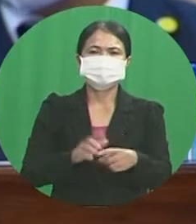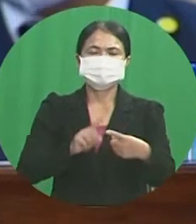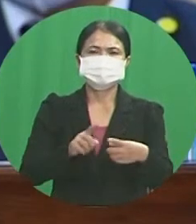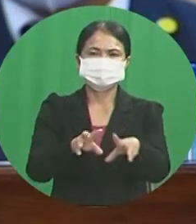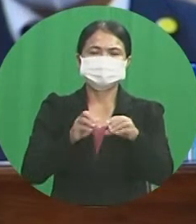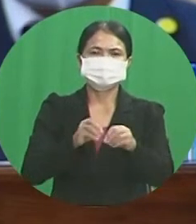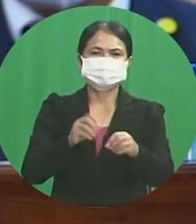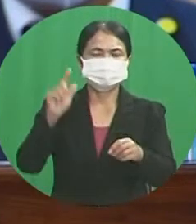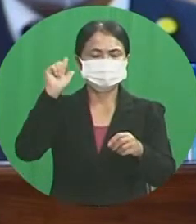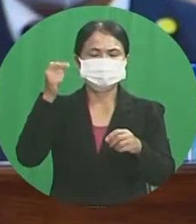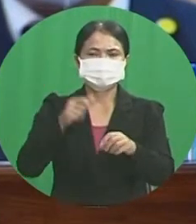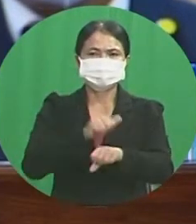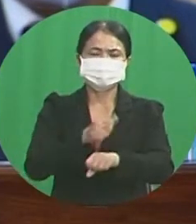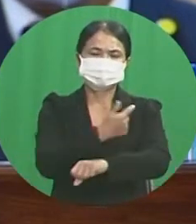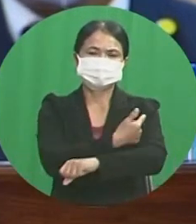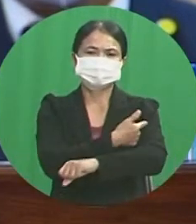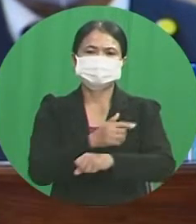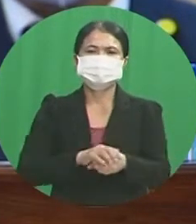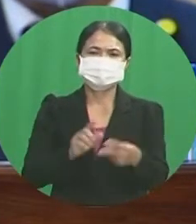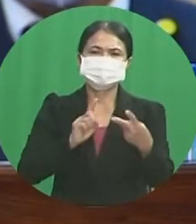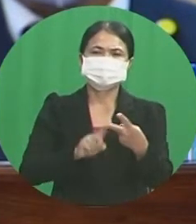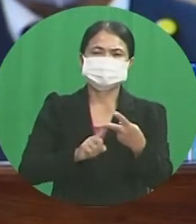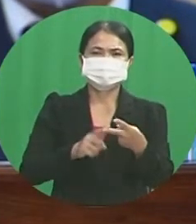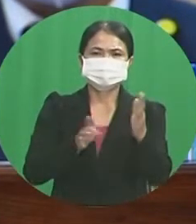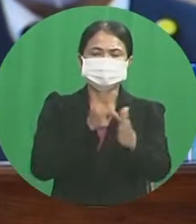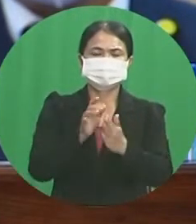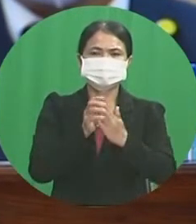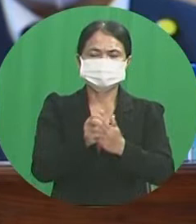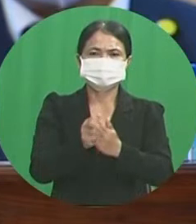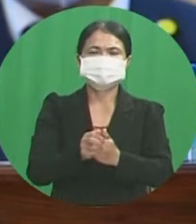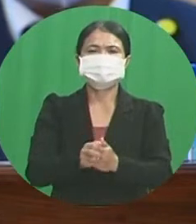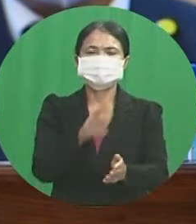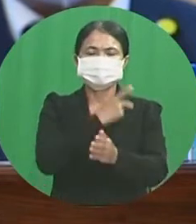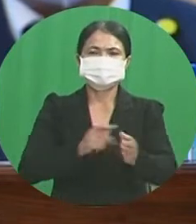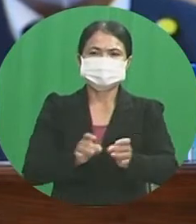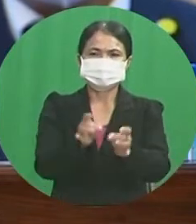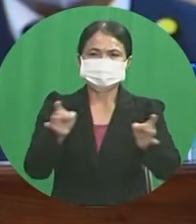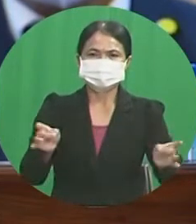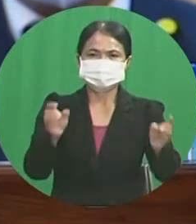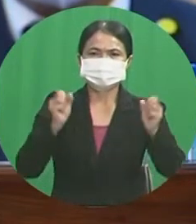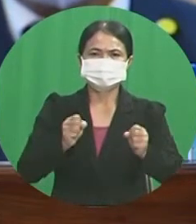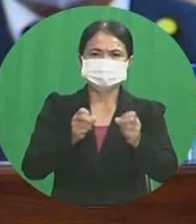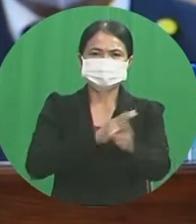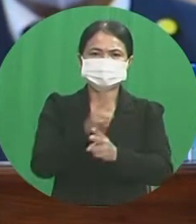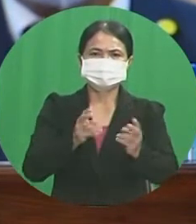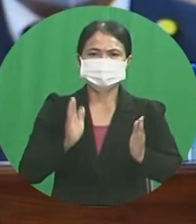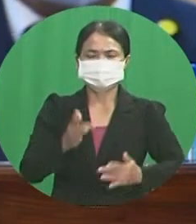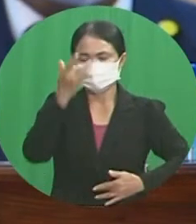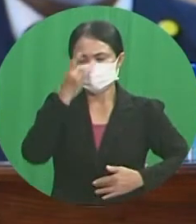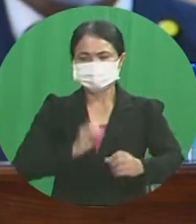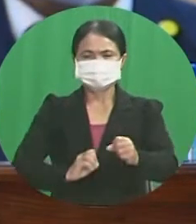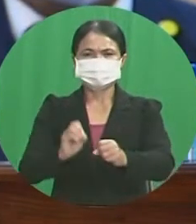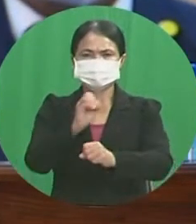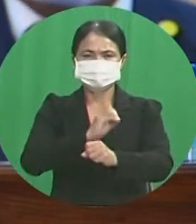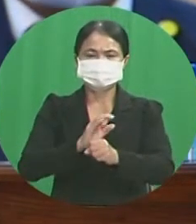បាននៅភាពជោគជ័យលើការចាក់វ៉ាក់សាំងទី2រាជរដ្ឋាភិបាលបានខិតខំពង្រីកនិងពង្រឹងការព្យាបាលអ្នកជំងឺ COVID-19